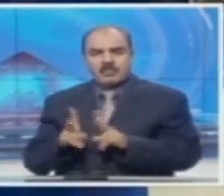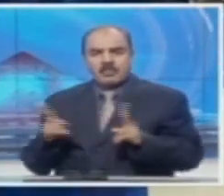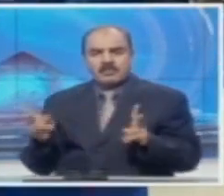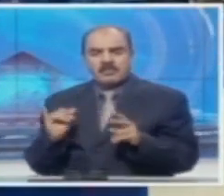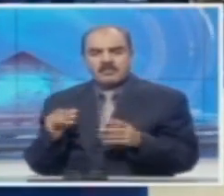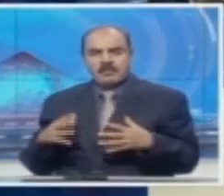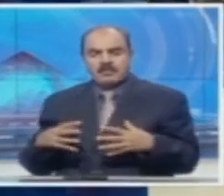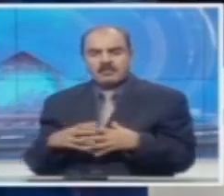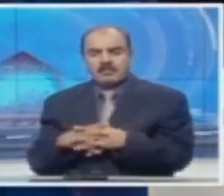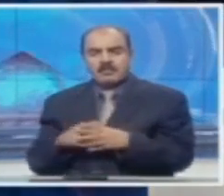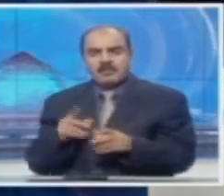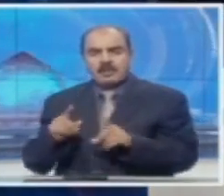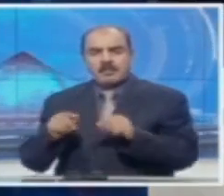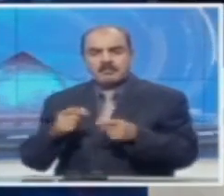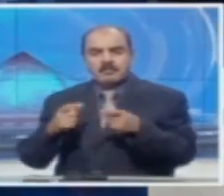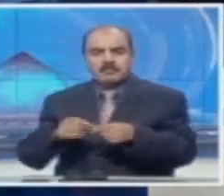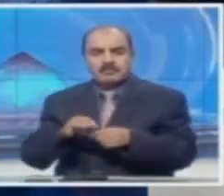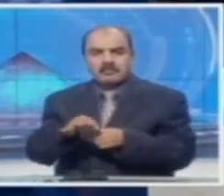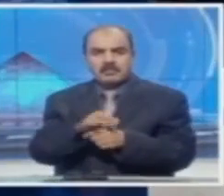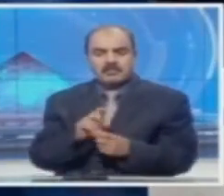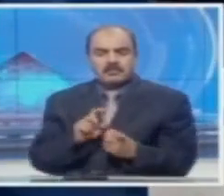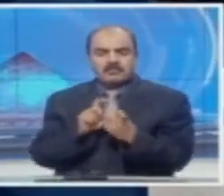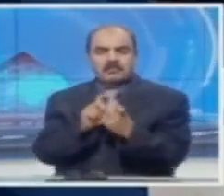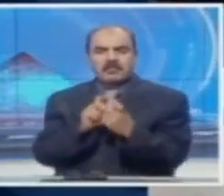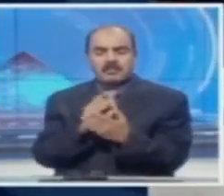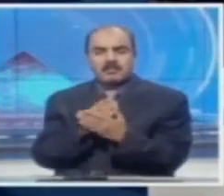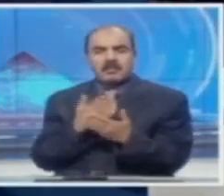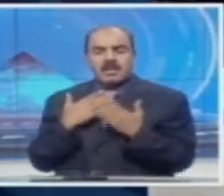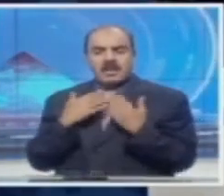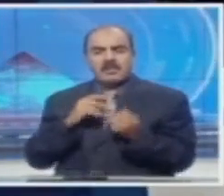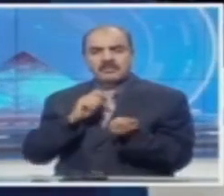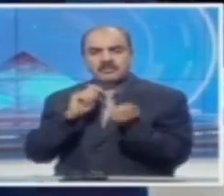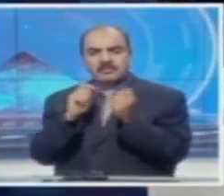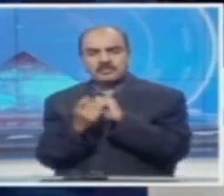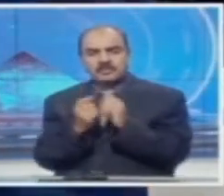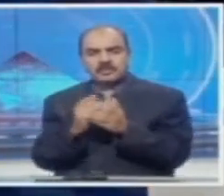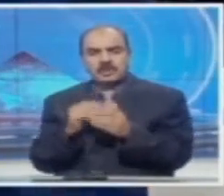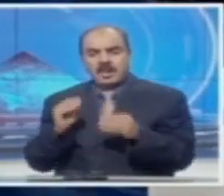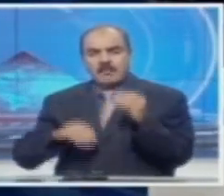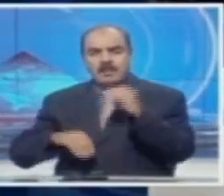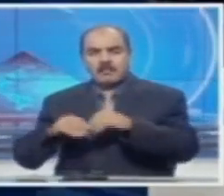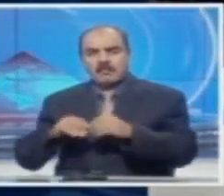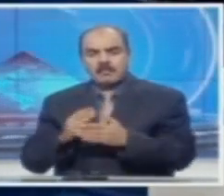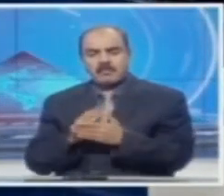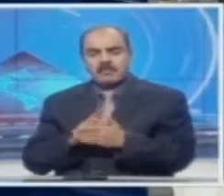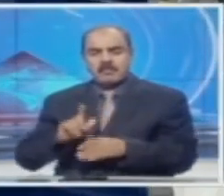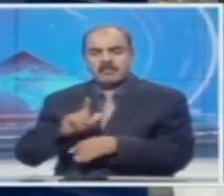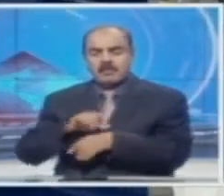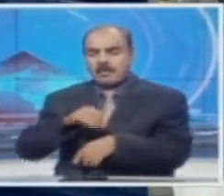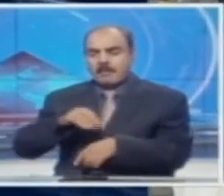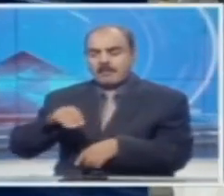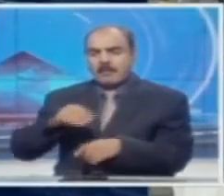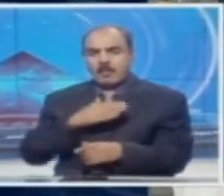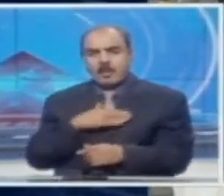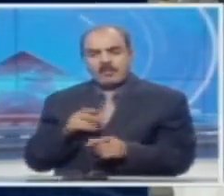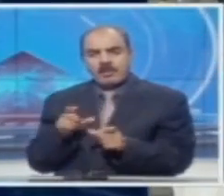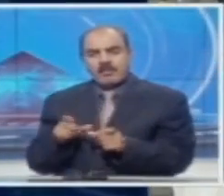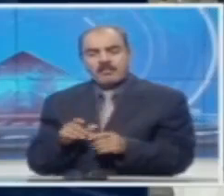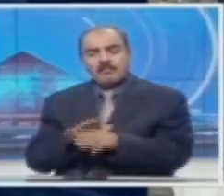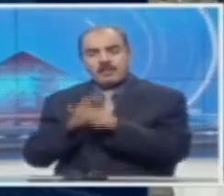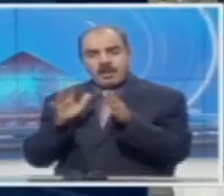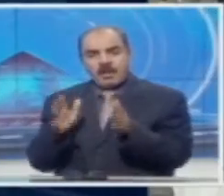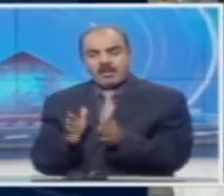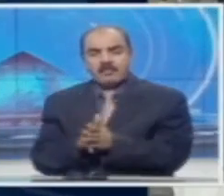أهمية دور المحليات في مواجهة التغيرات المناخية، وتطلع المشاركين في قمة المدن والحكومات أن يشمل